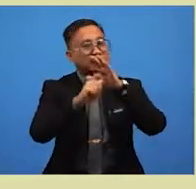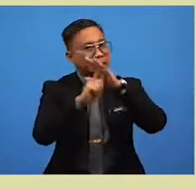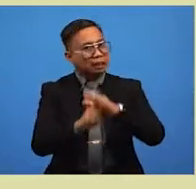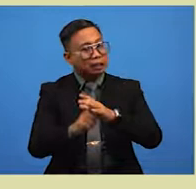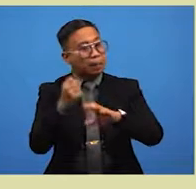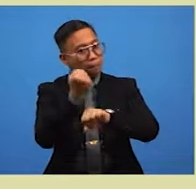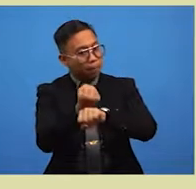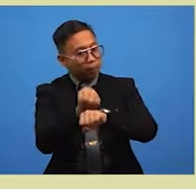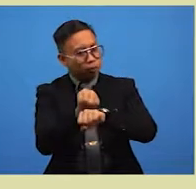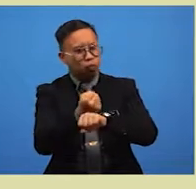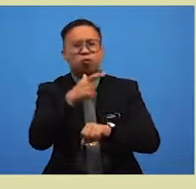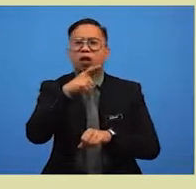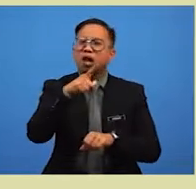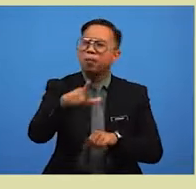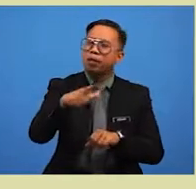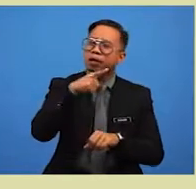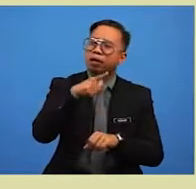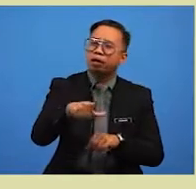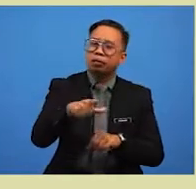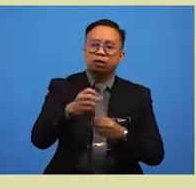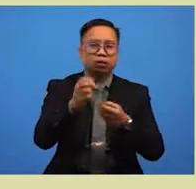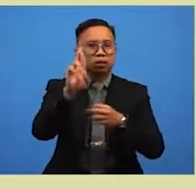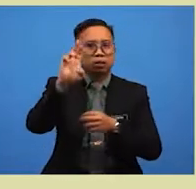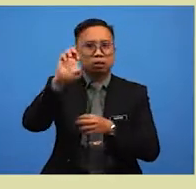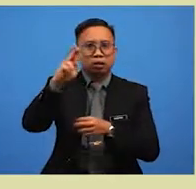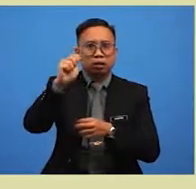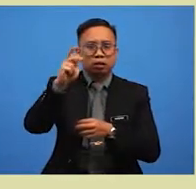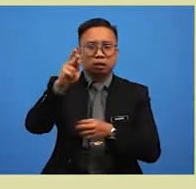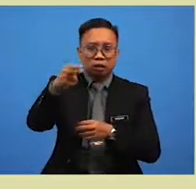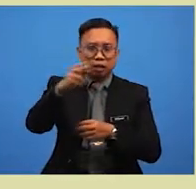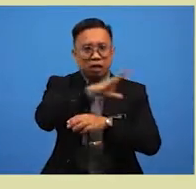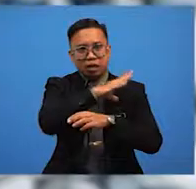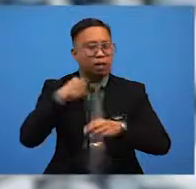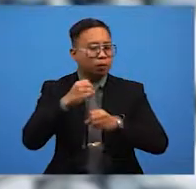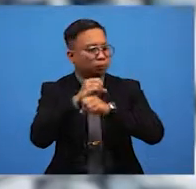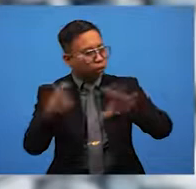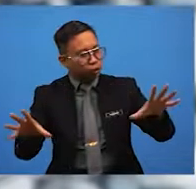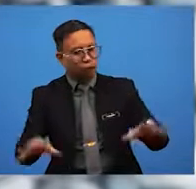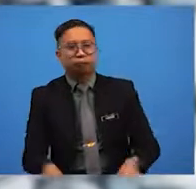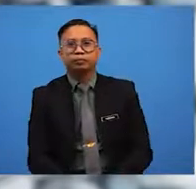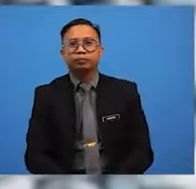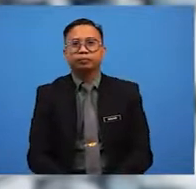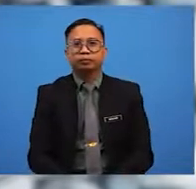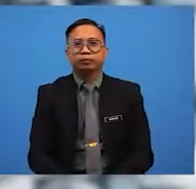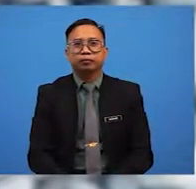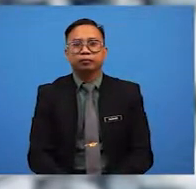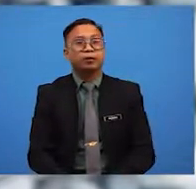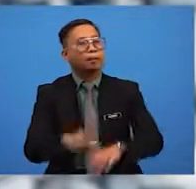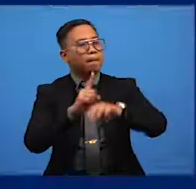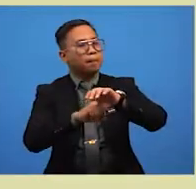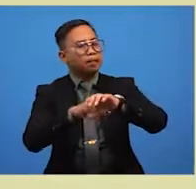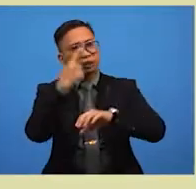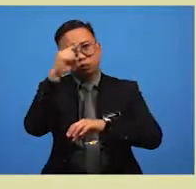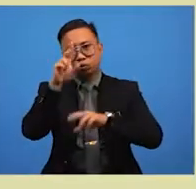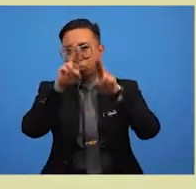menyebabkan batuan lama-kelamaan rekah dan pecah. Okey, masa untuk